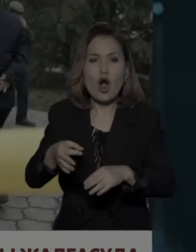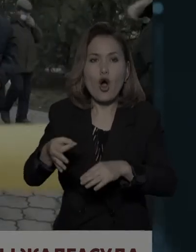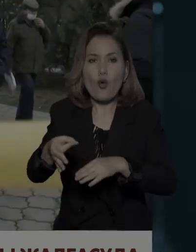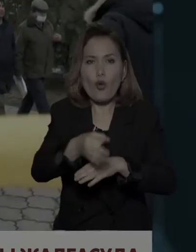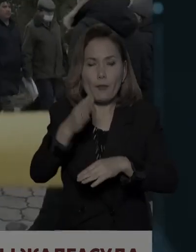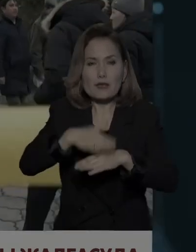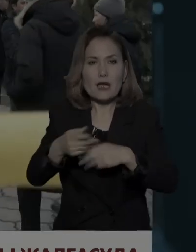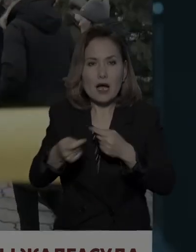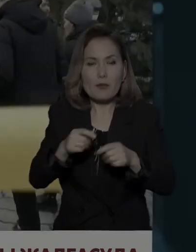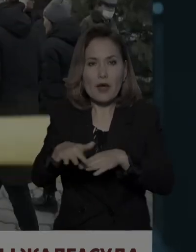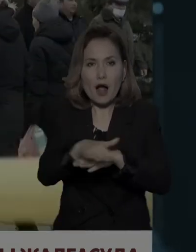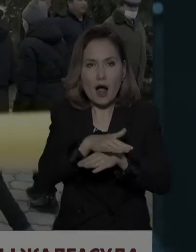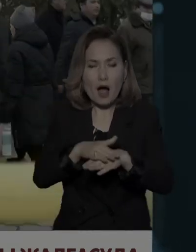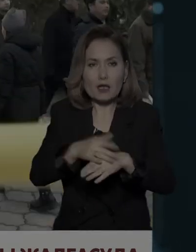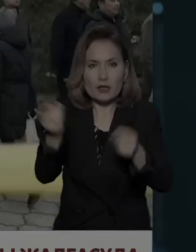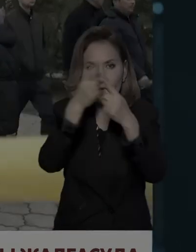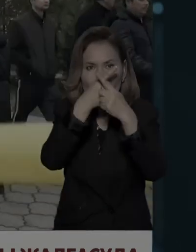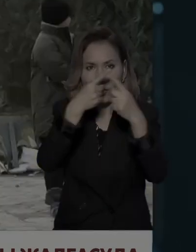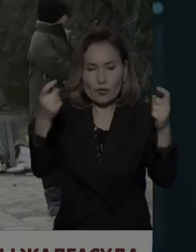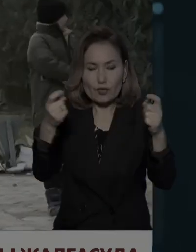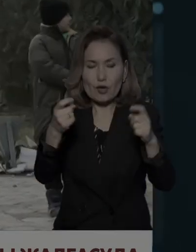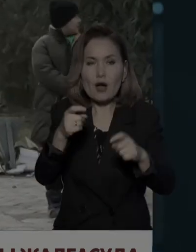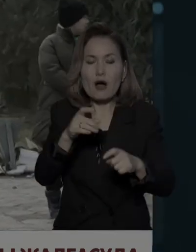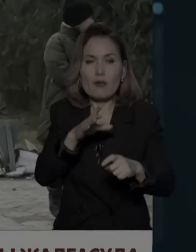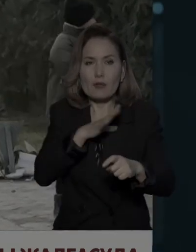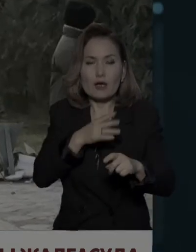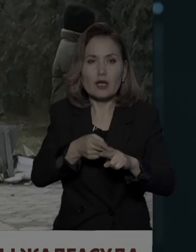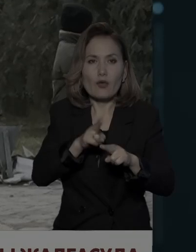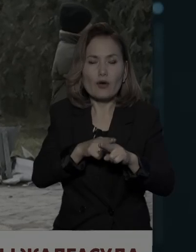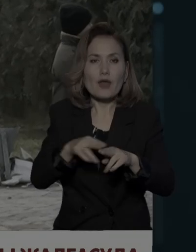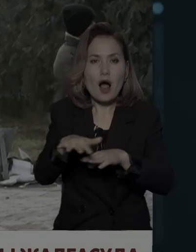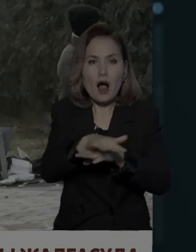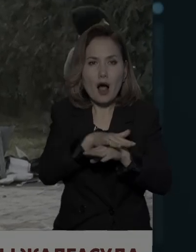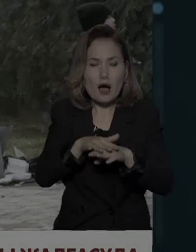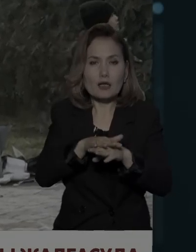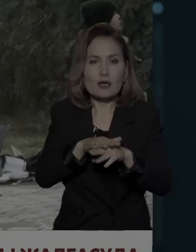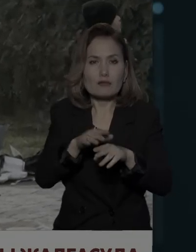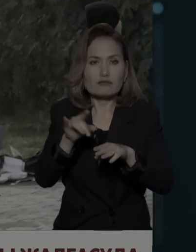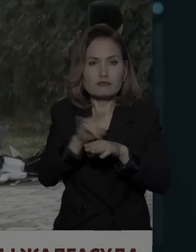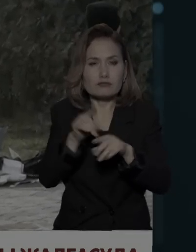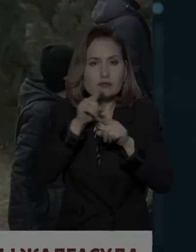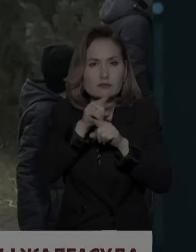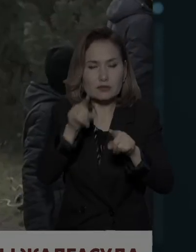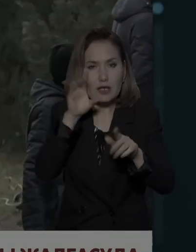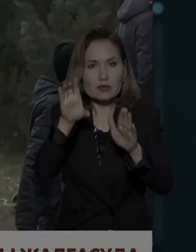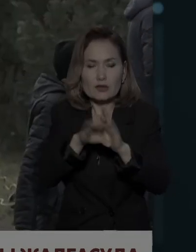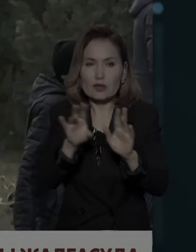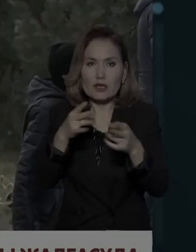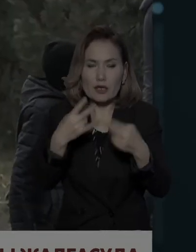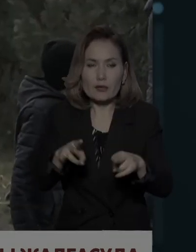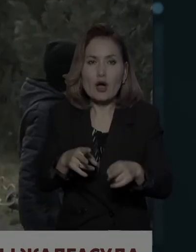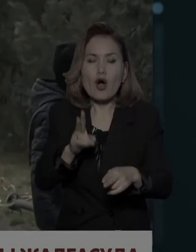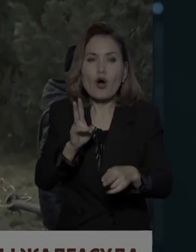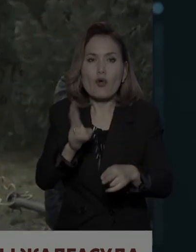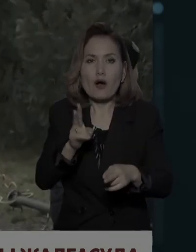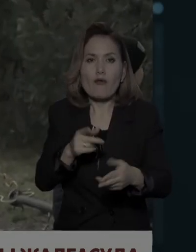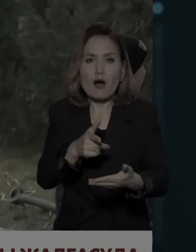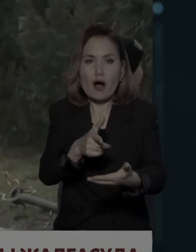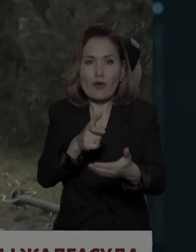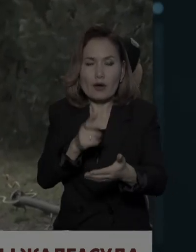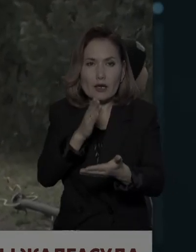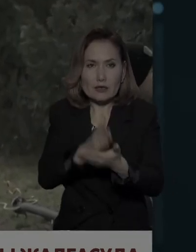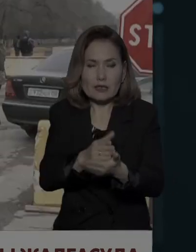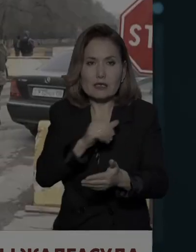үндеу жасады. Көпшілікті арандатушылыққа ермеуге, қару жарақтары болса жауапты органдарға өз еріктерімен келіп тапсыруға